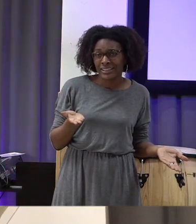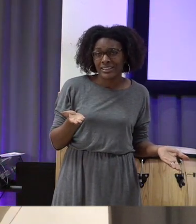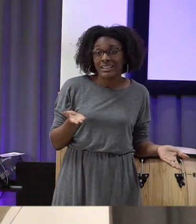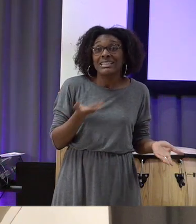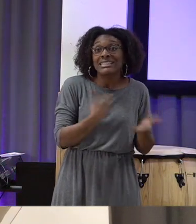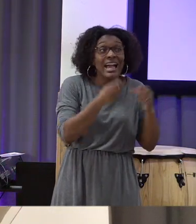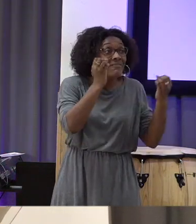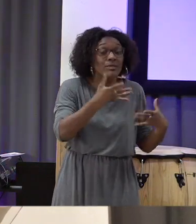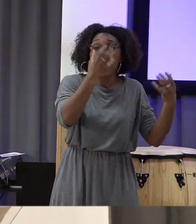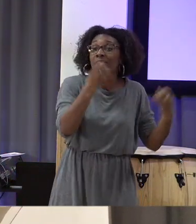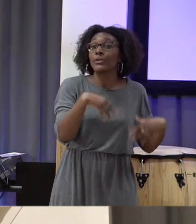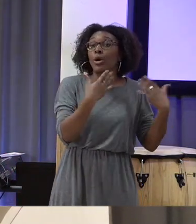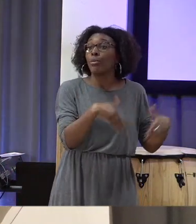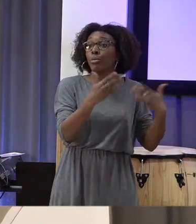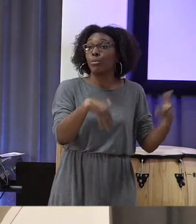Ces événements passent.